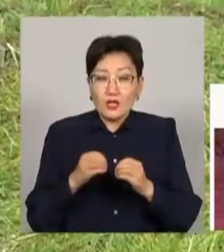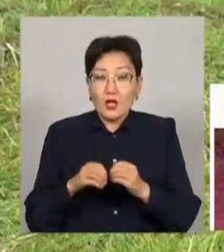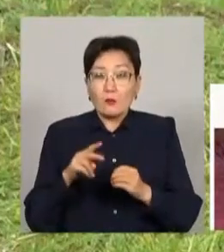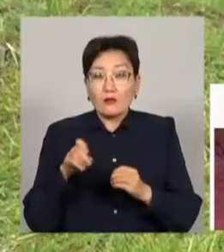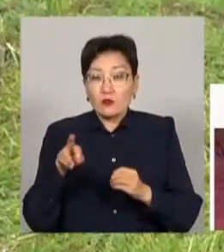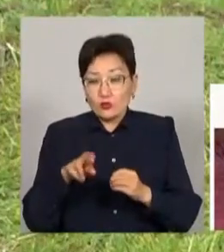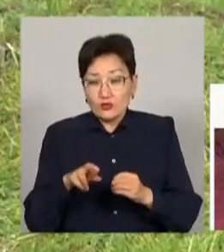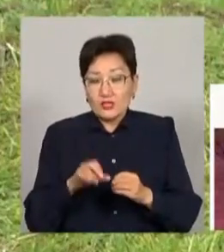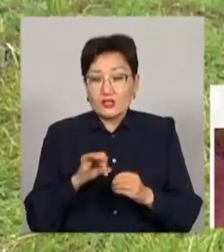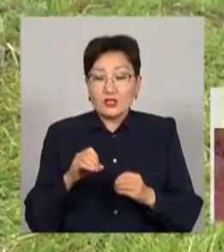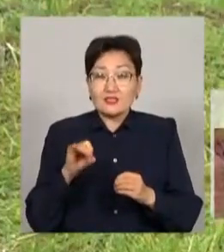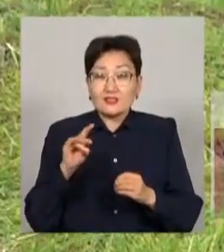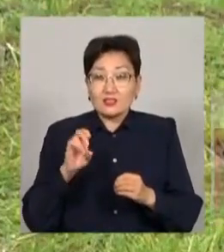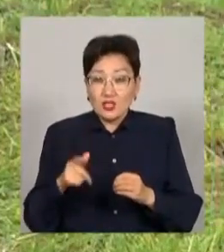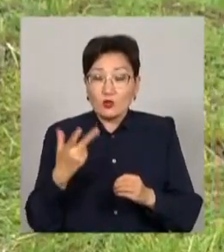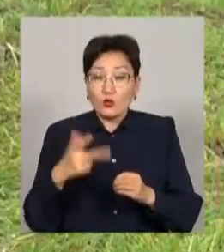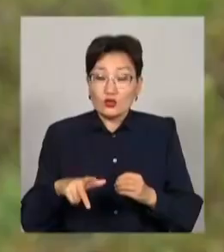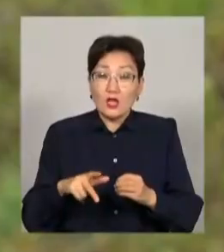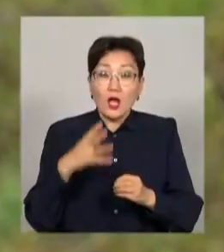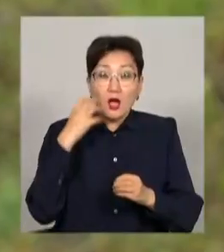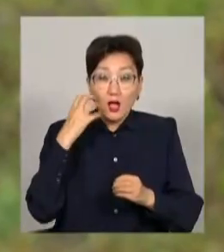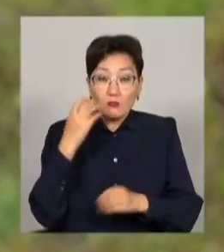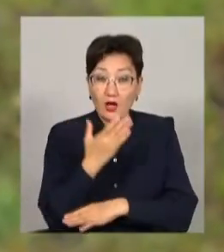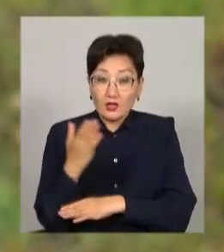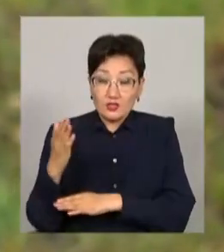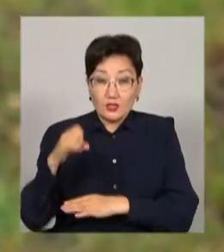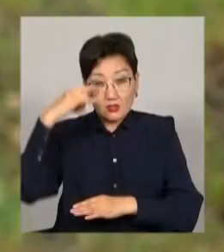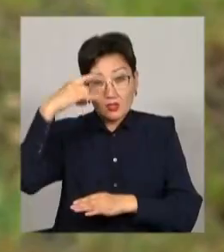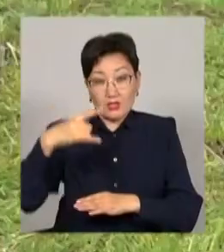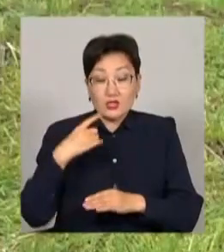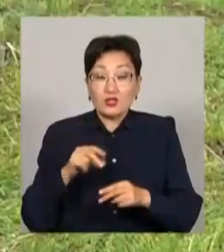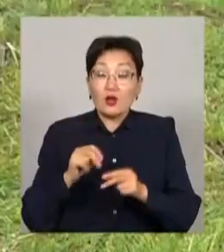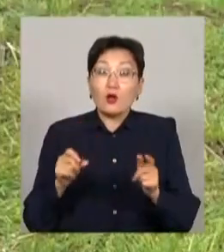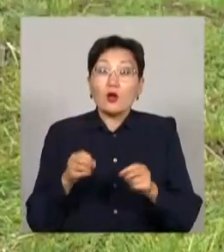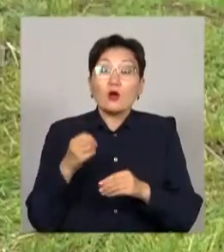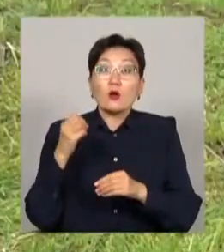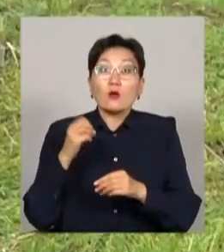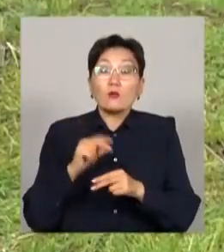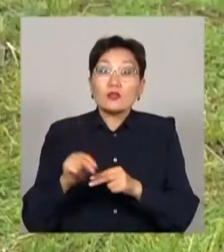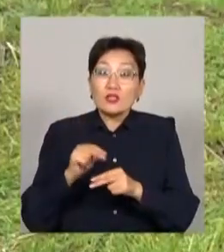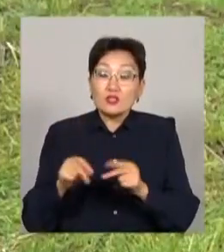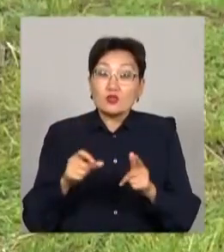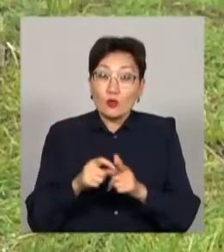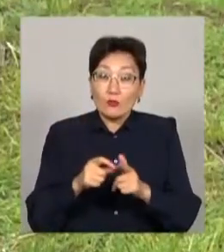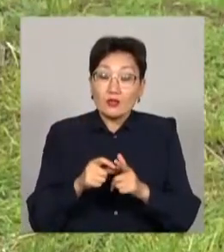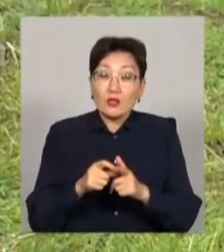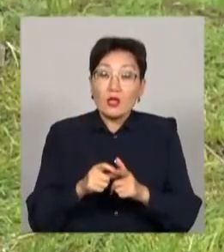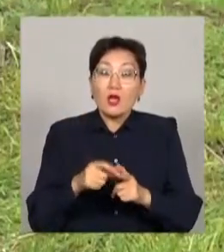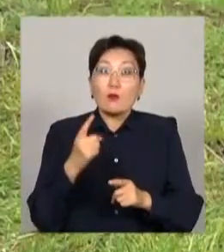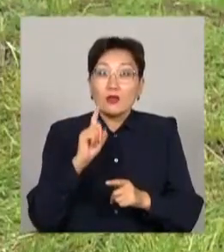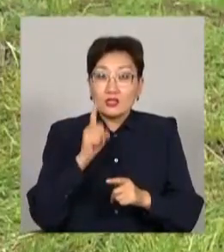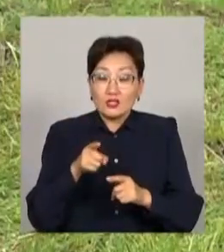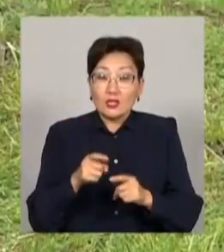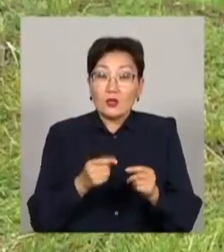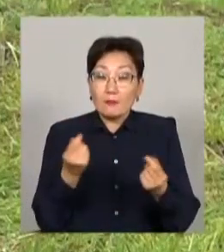павлония және 30 алма ағаштары. Қазақта жақсы сөз бар ғой. Бір жылдығын ойлаған халық бидай егеді. 100